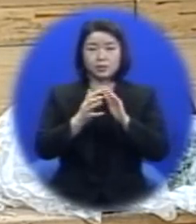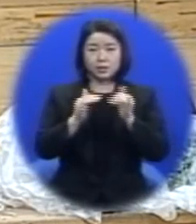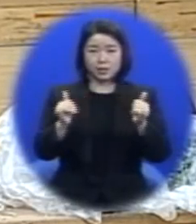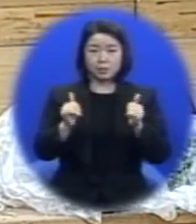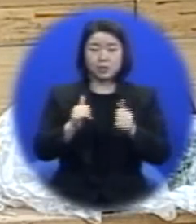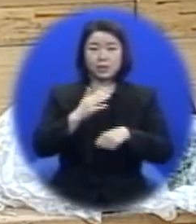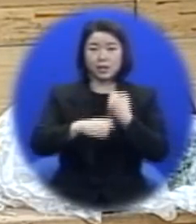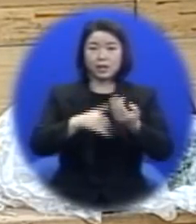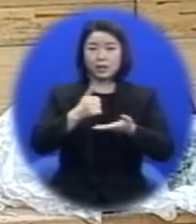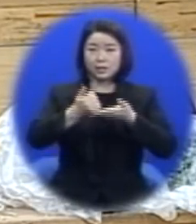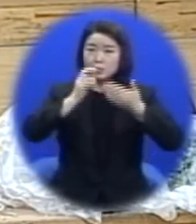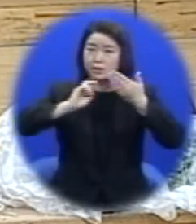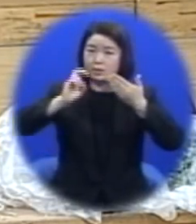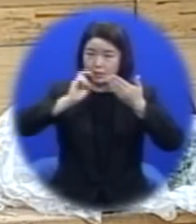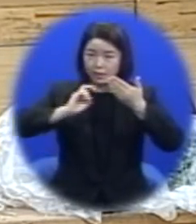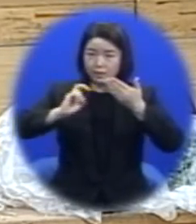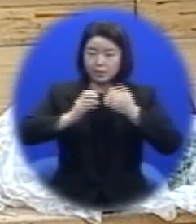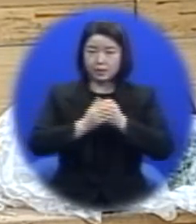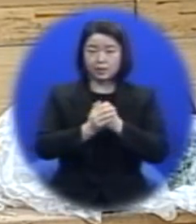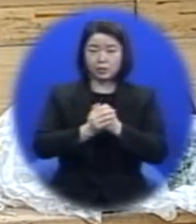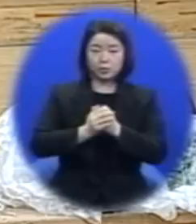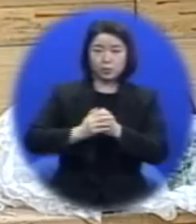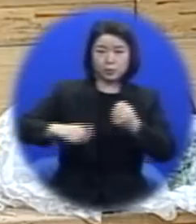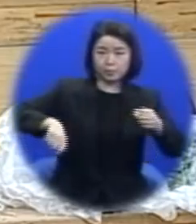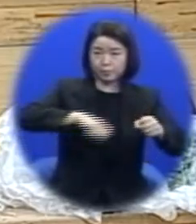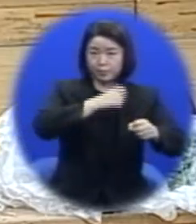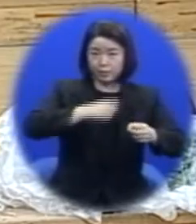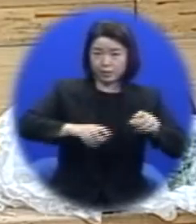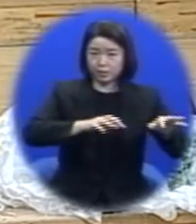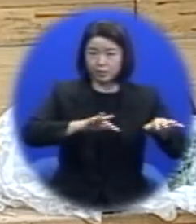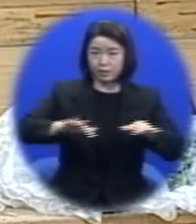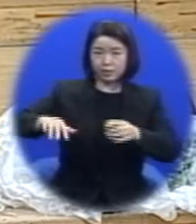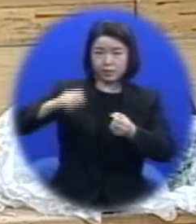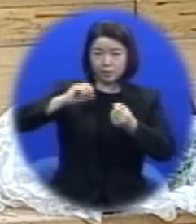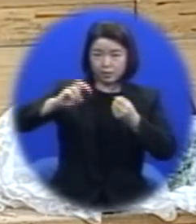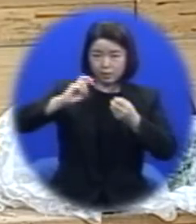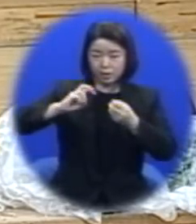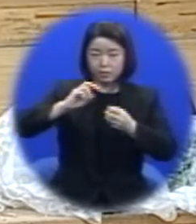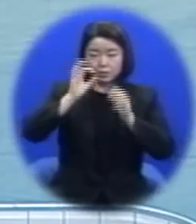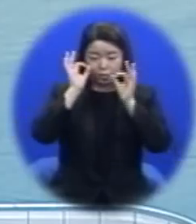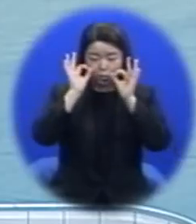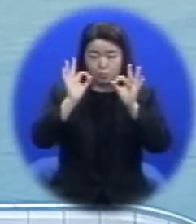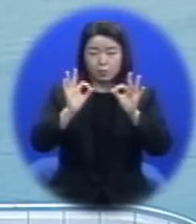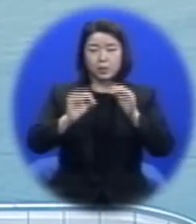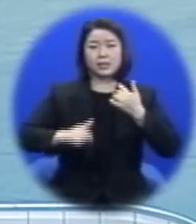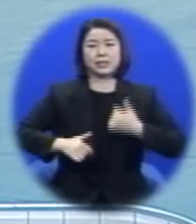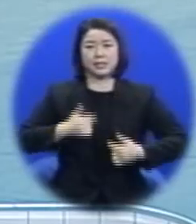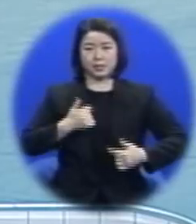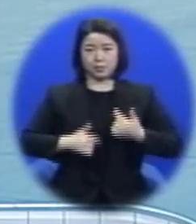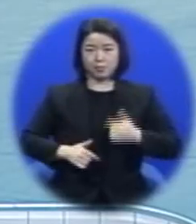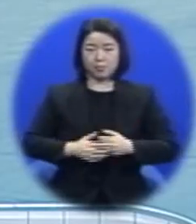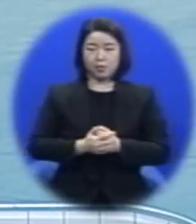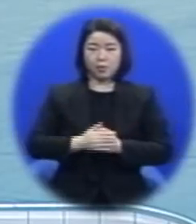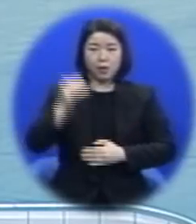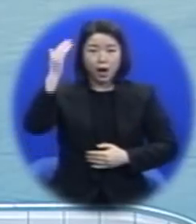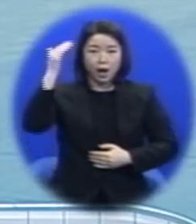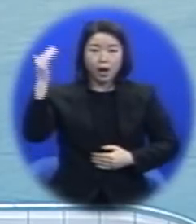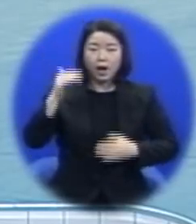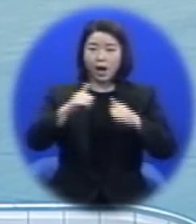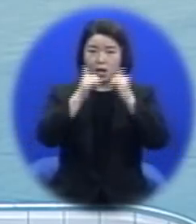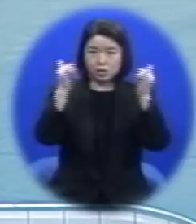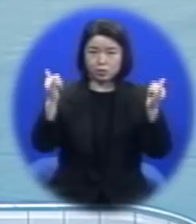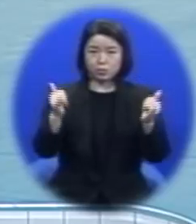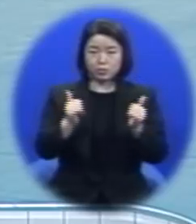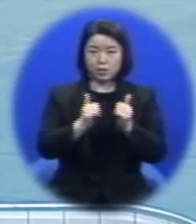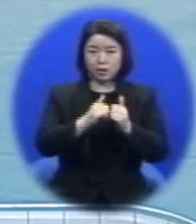하나님을 찬양하고 그리고 연주하는 모습을 보면서 정말 기뻤습니다. 한국 사회에 아주 힘들고